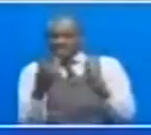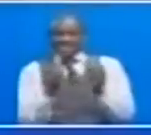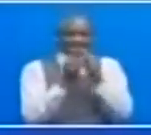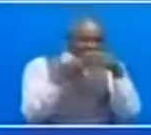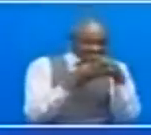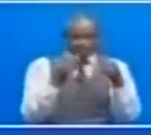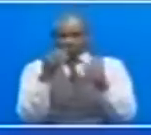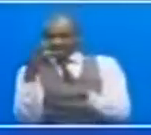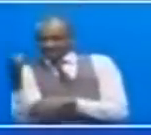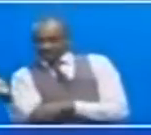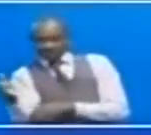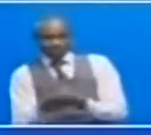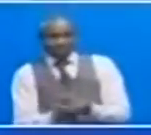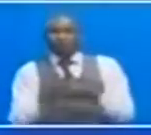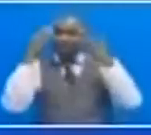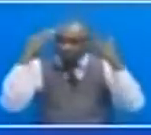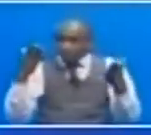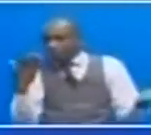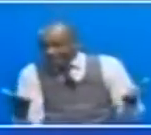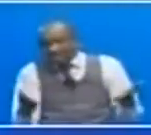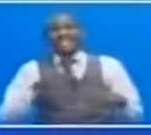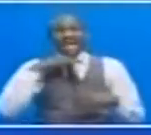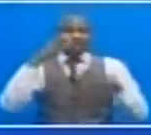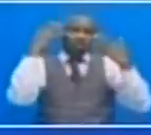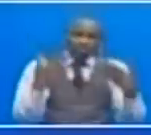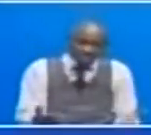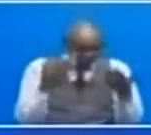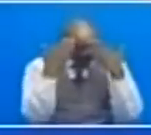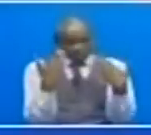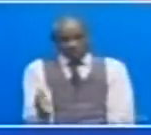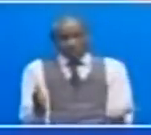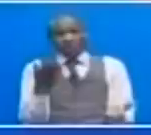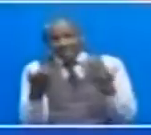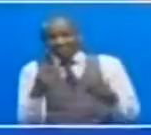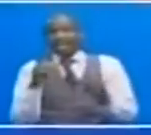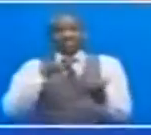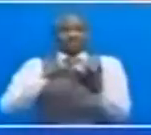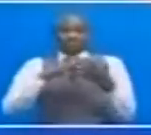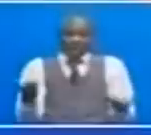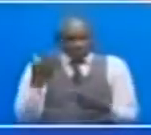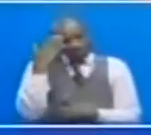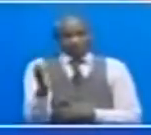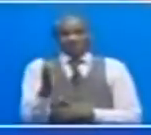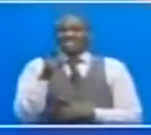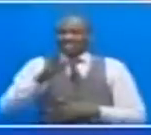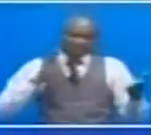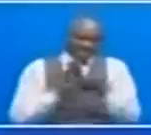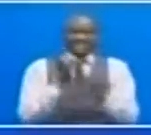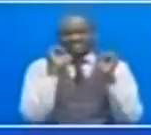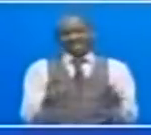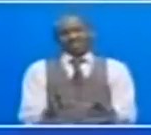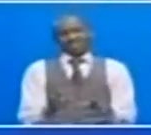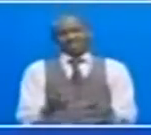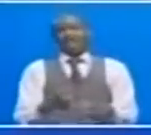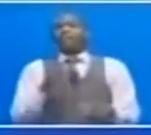30. Hatujui wako, wala wamekufa, wala wako hali gani. Kama yeye mtoto wa kike, si haki kufanya vile. Hata